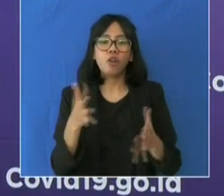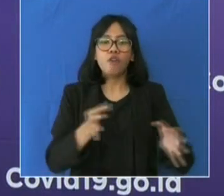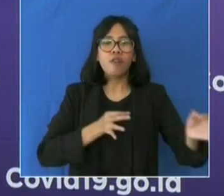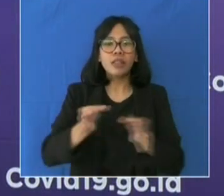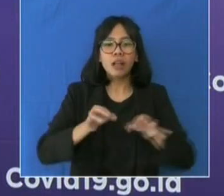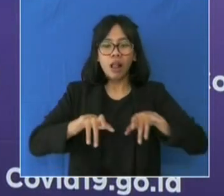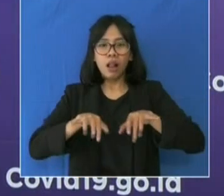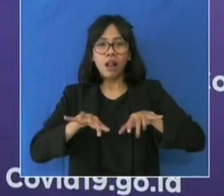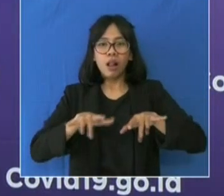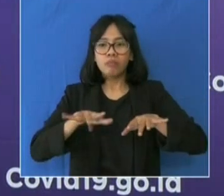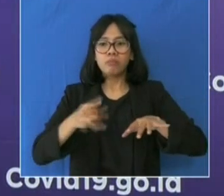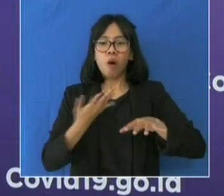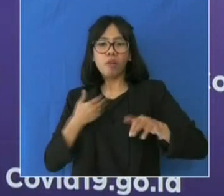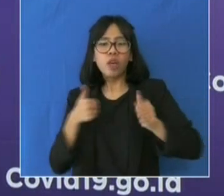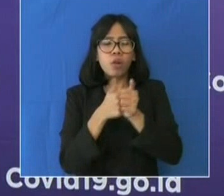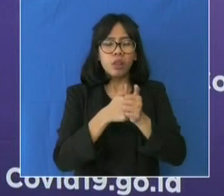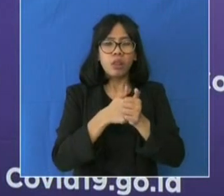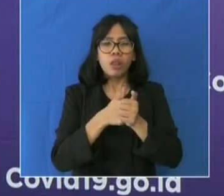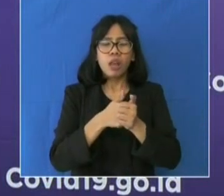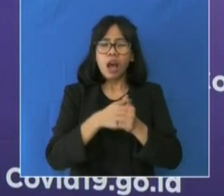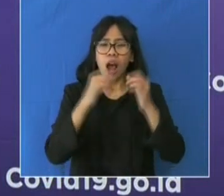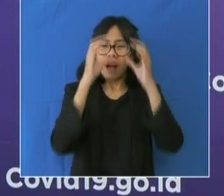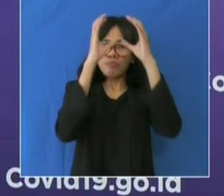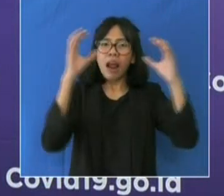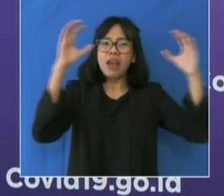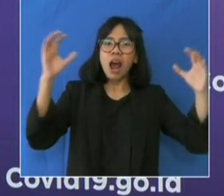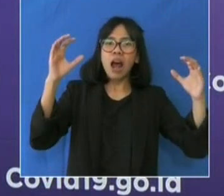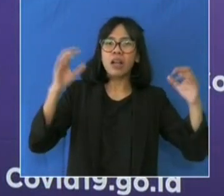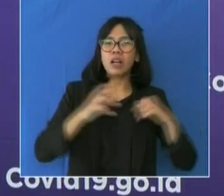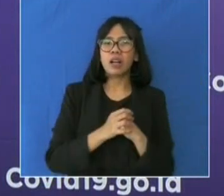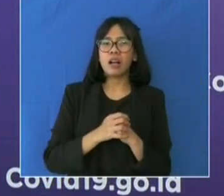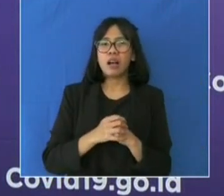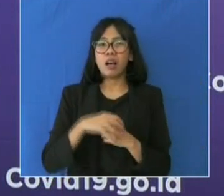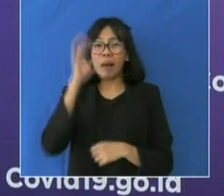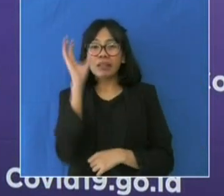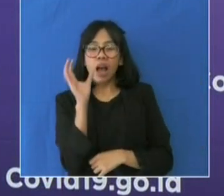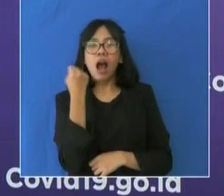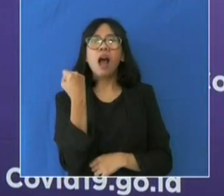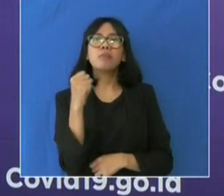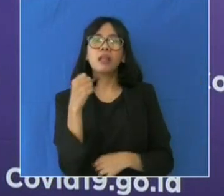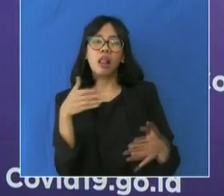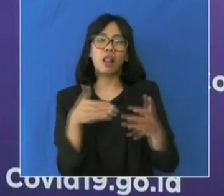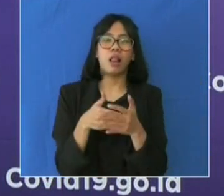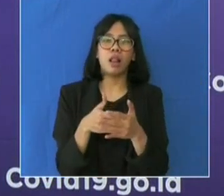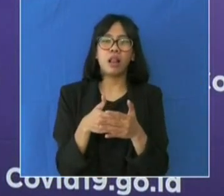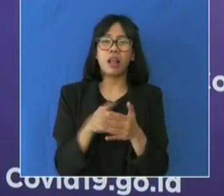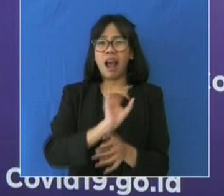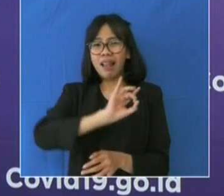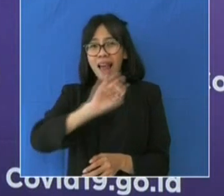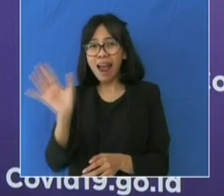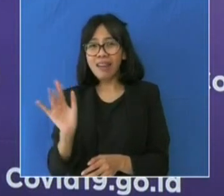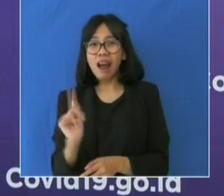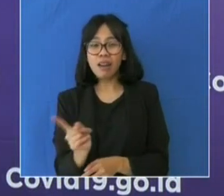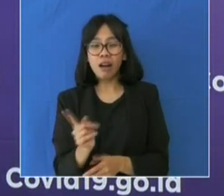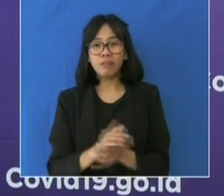memiliki fasilitas untuk mengikuti perayaan secara online tantangan lain